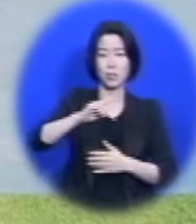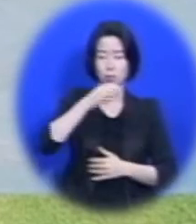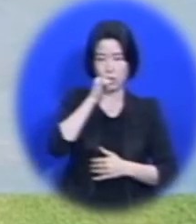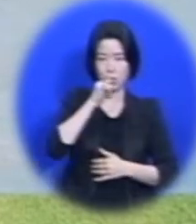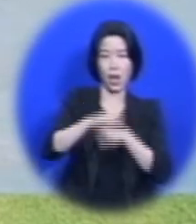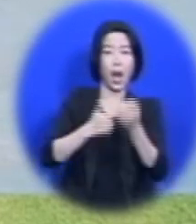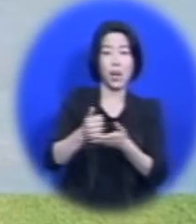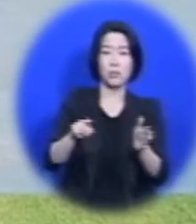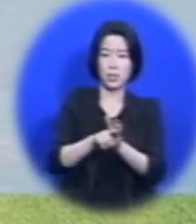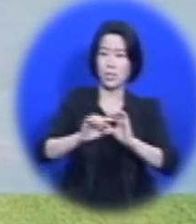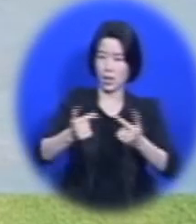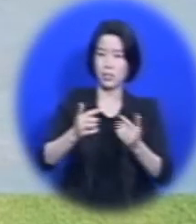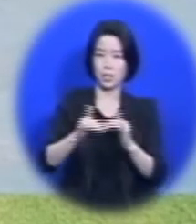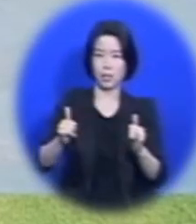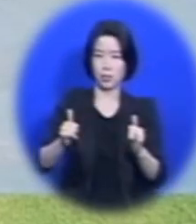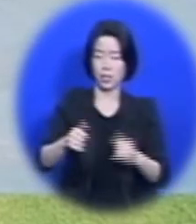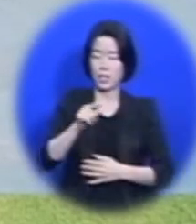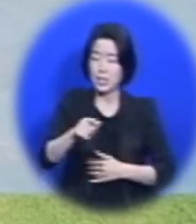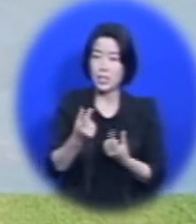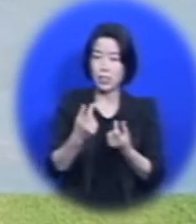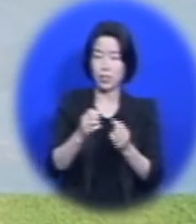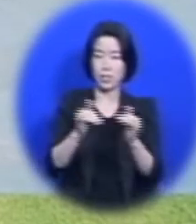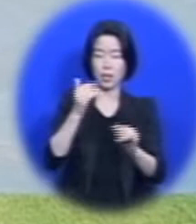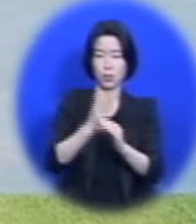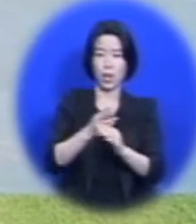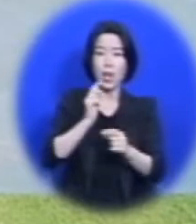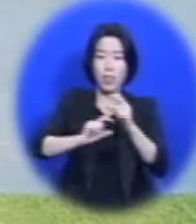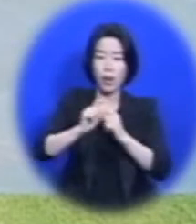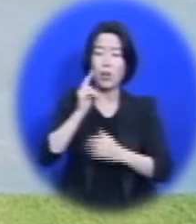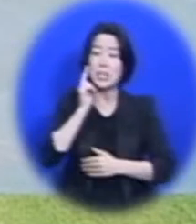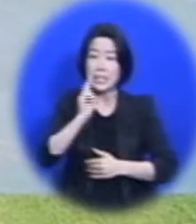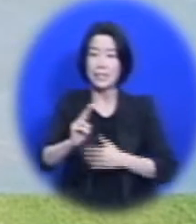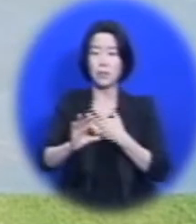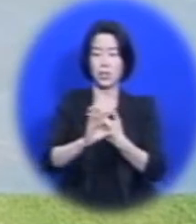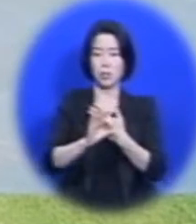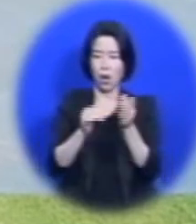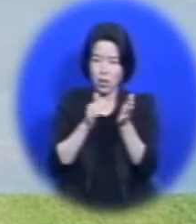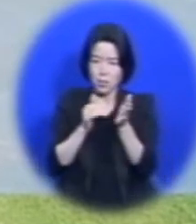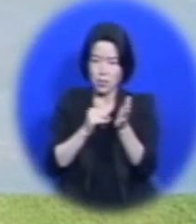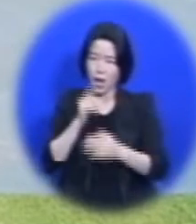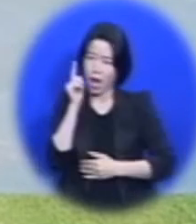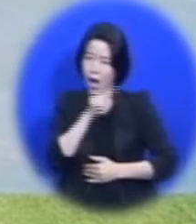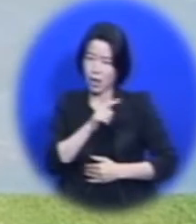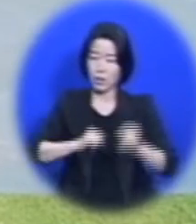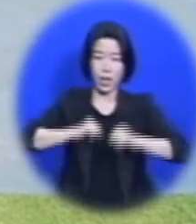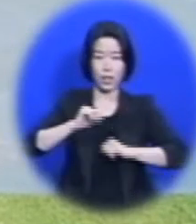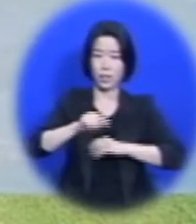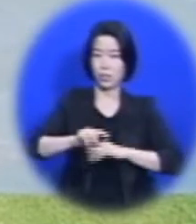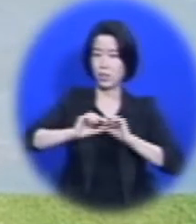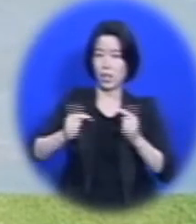사람들이죠. 이런 사람들 중에 더 심해지면 은밀히 악을 행하는 것이